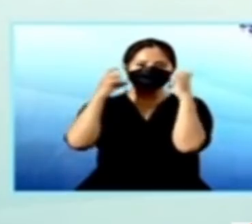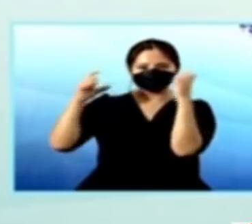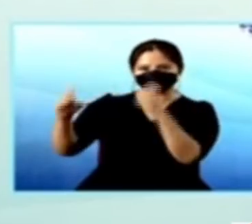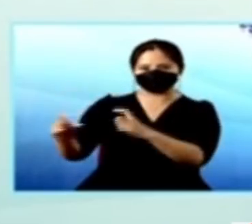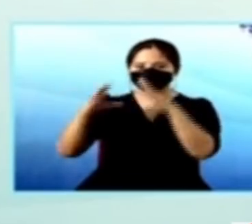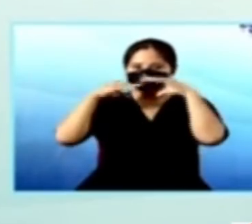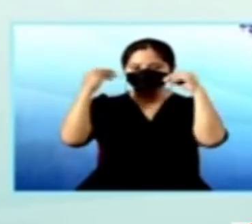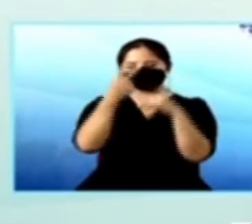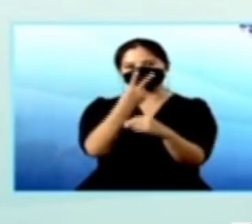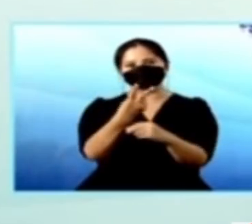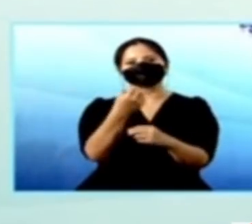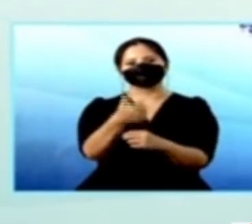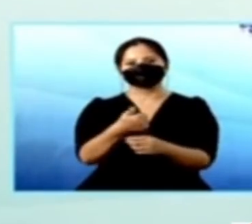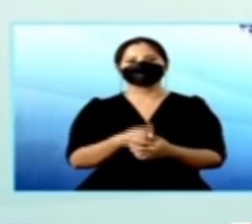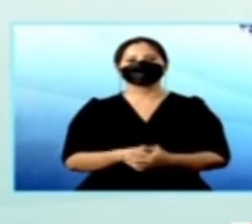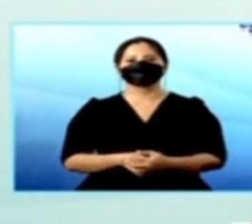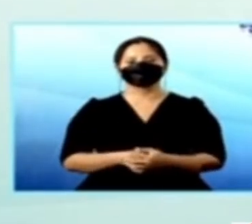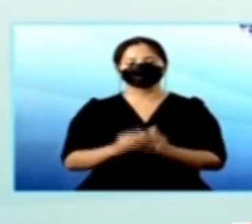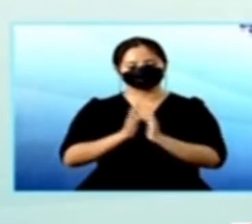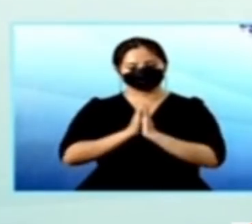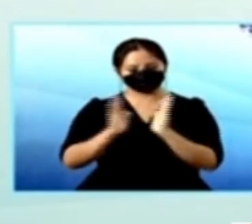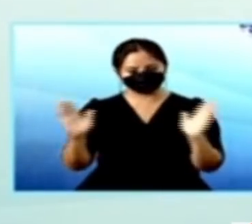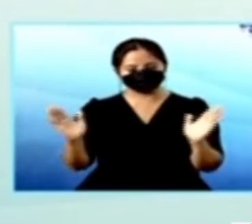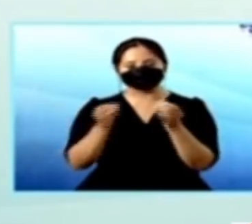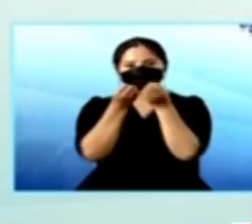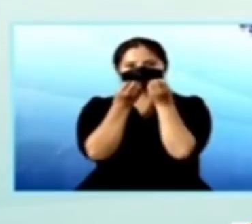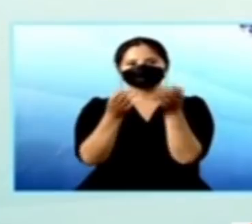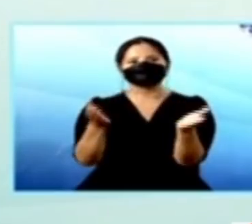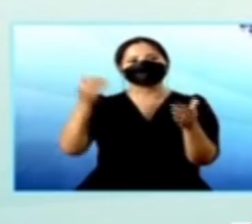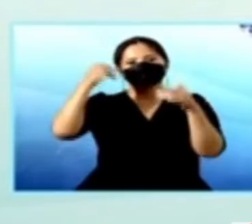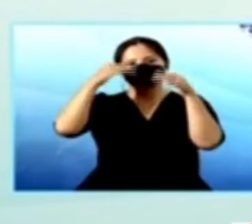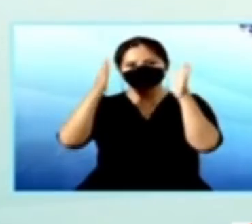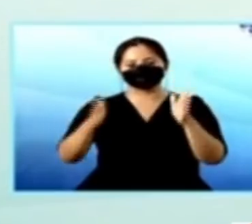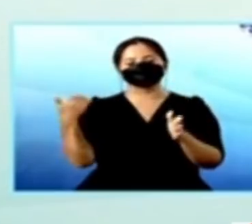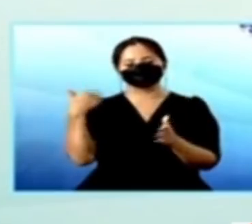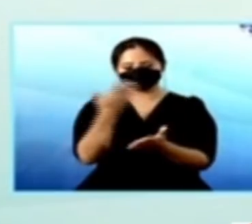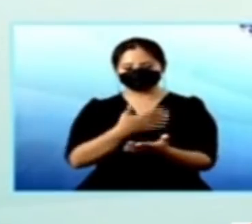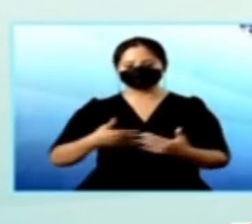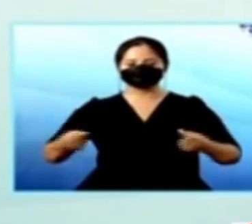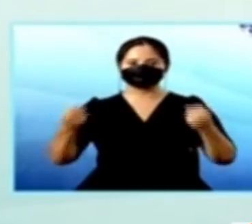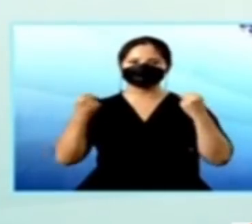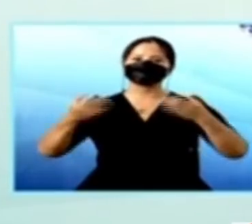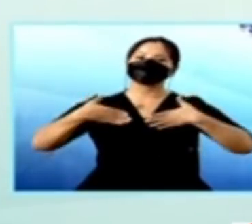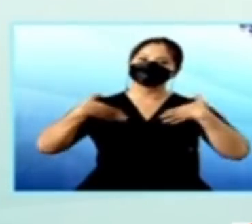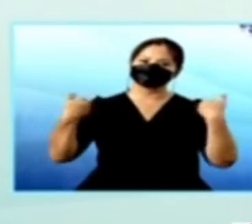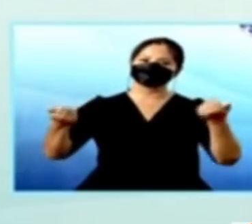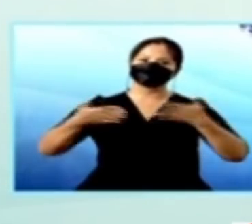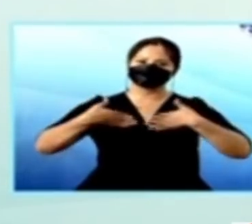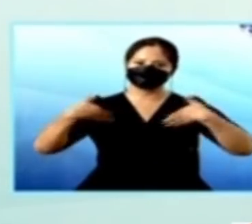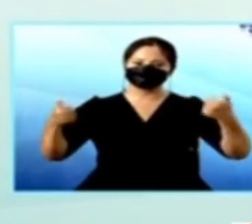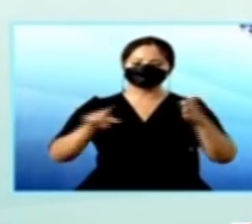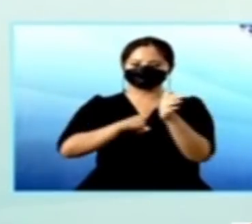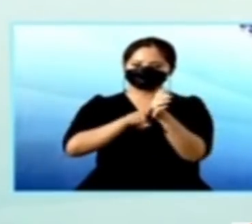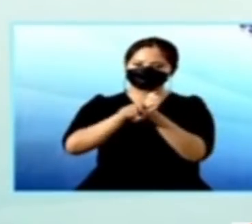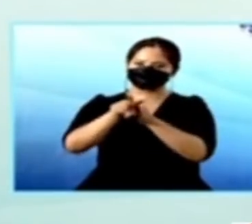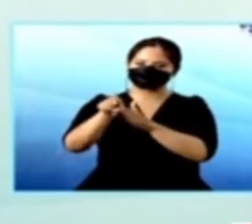นอเจ้าก็ขอแสดงความขอบใจหลายๆขออวยพรทุกทานจงมีความสุขแล้วก็ปราศจากโรคภัยไข้เจ็